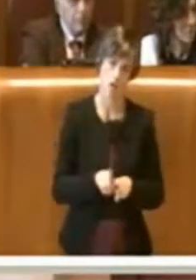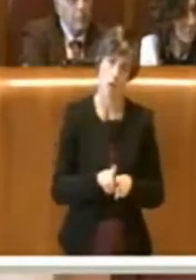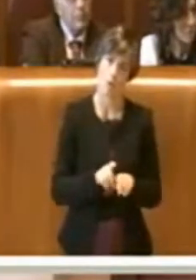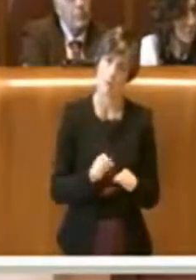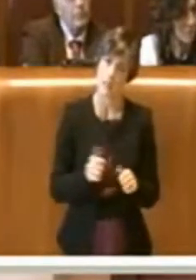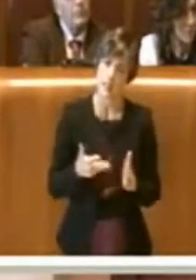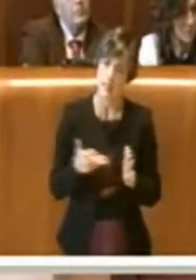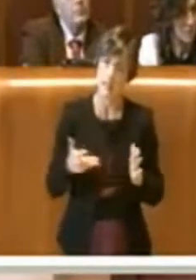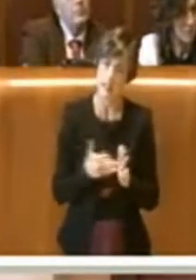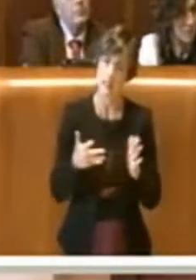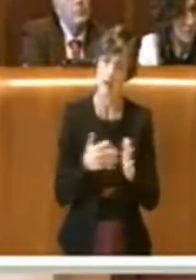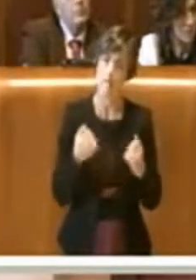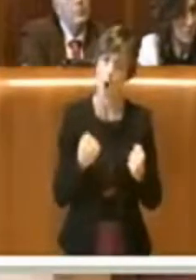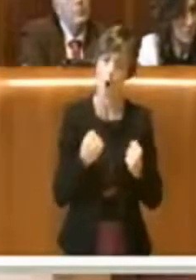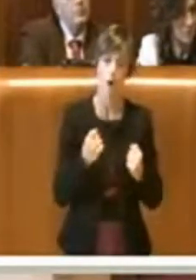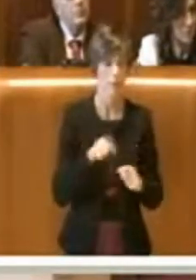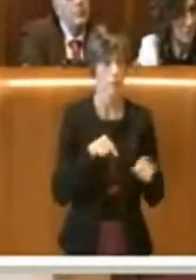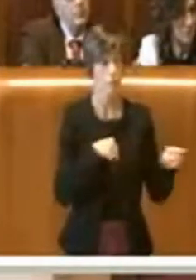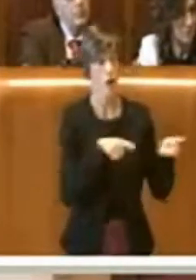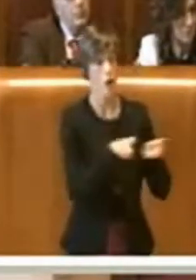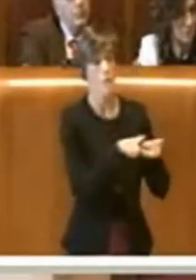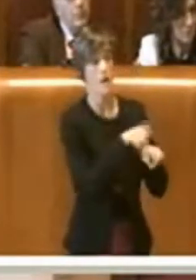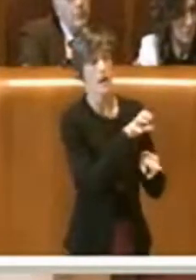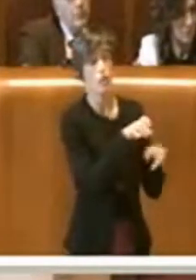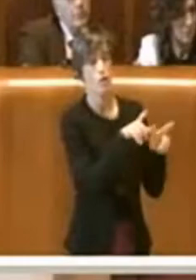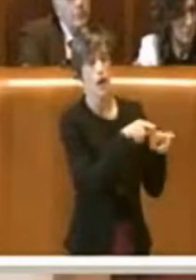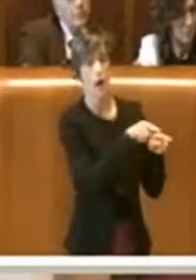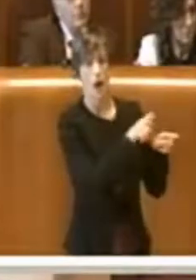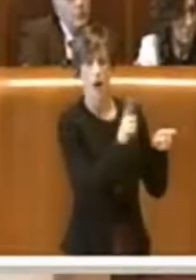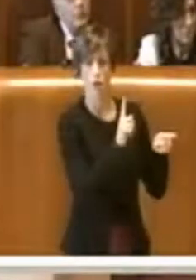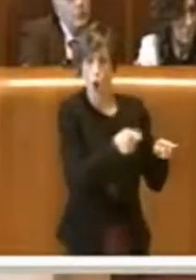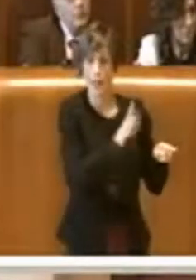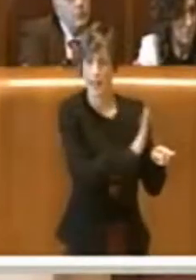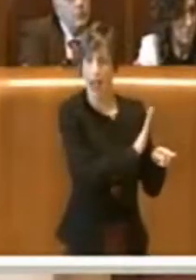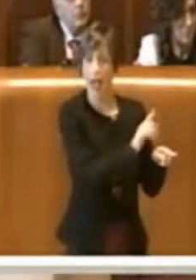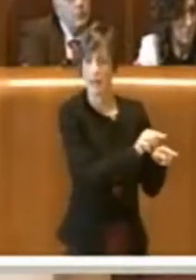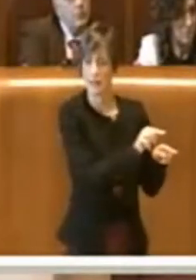Regione Lazio, come la Comunità Europea